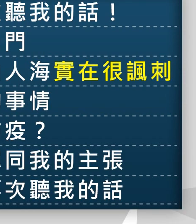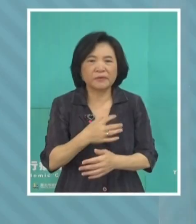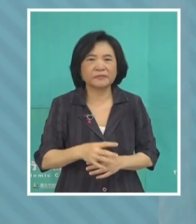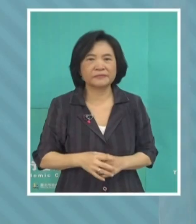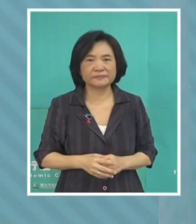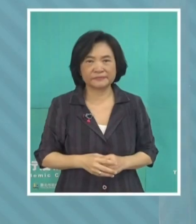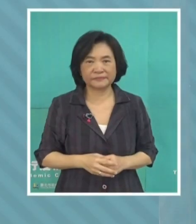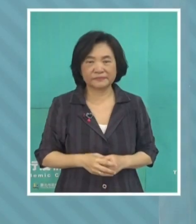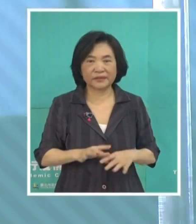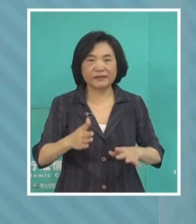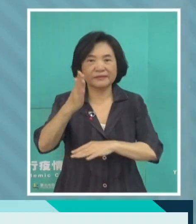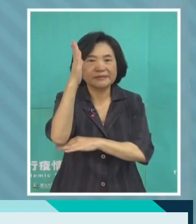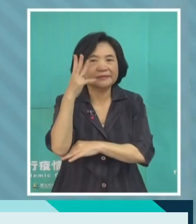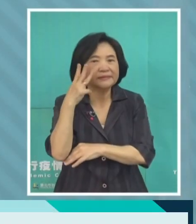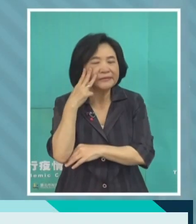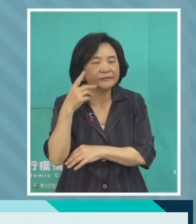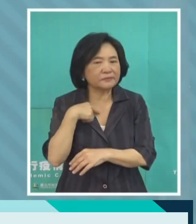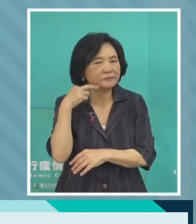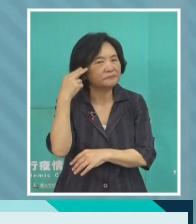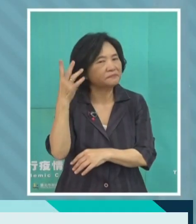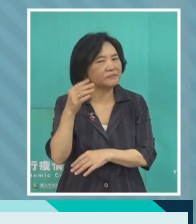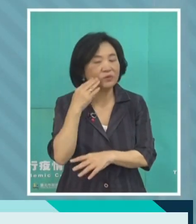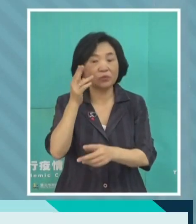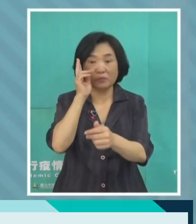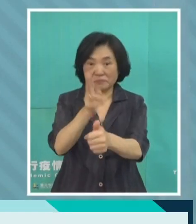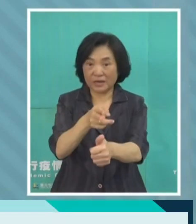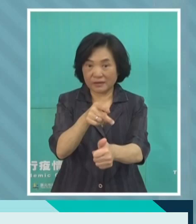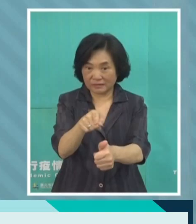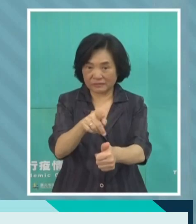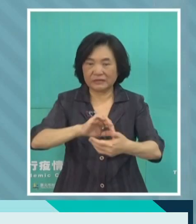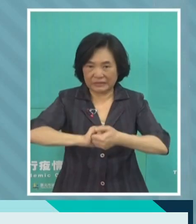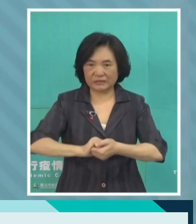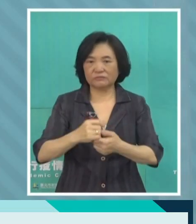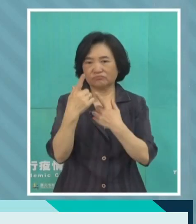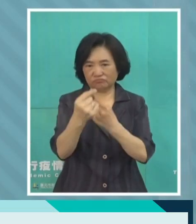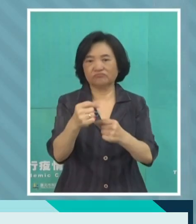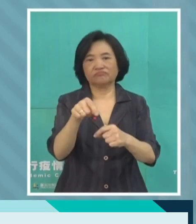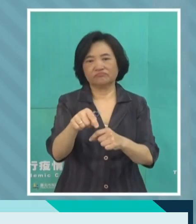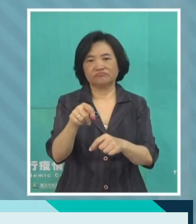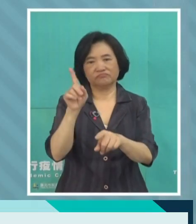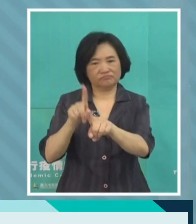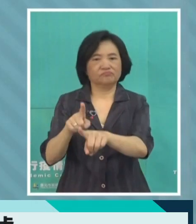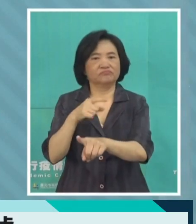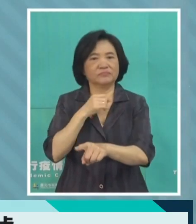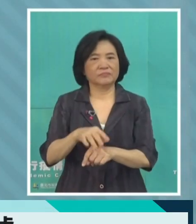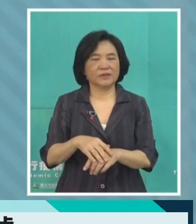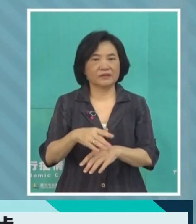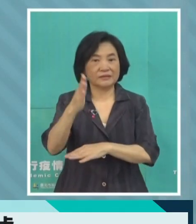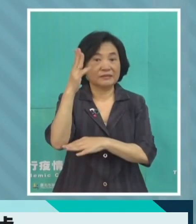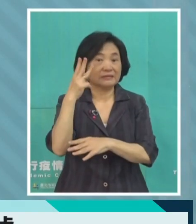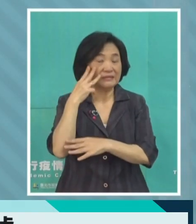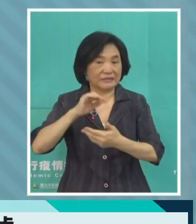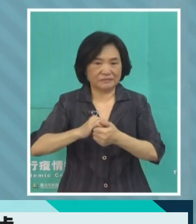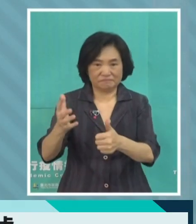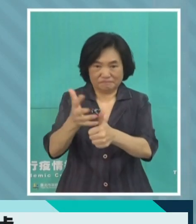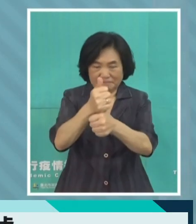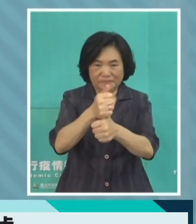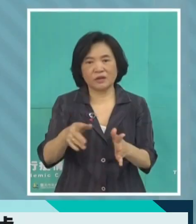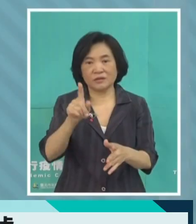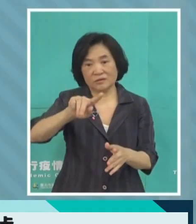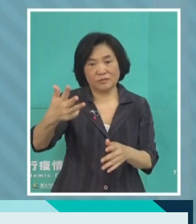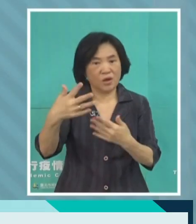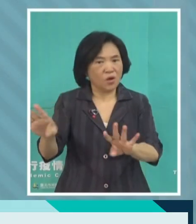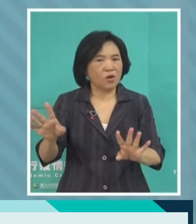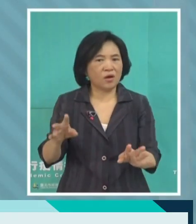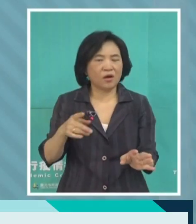十足。 政治是这样的哦，一旦下命令就能够执行。所以政治的核心是执行力，不是喊口